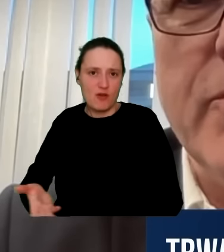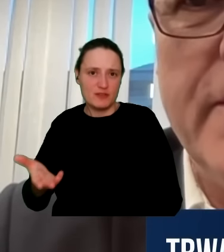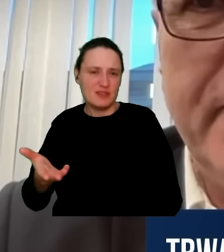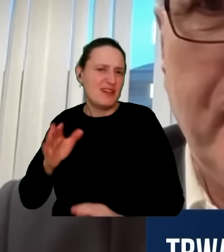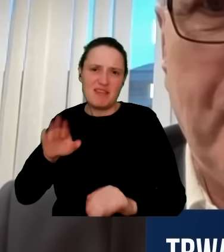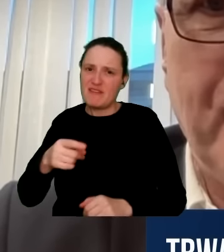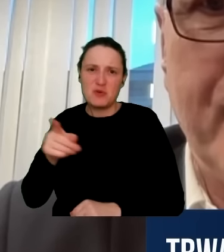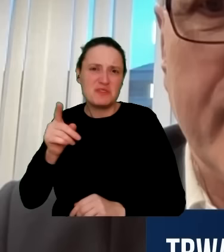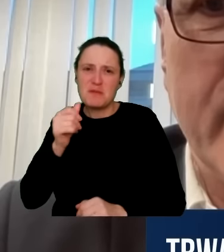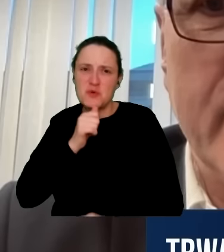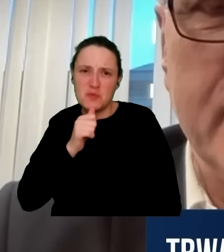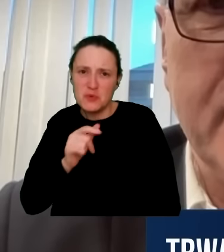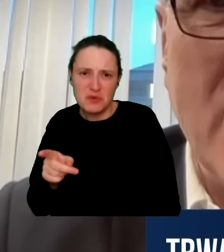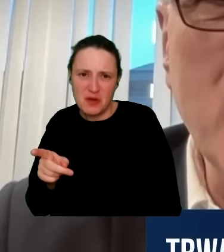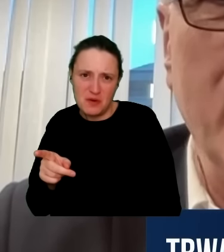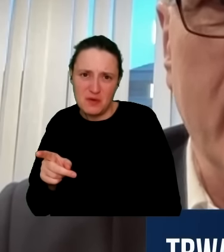próbują